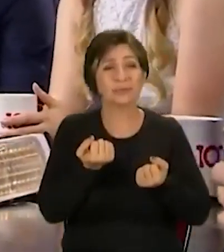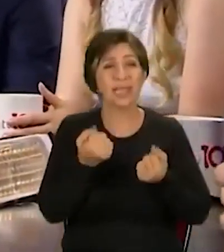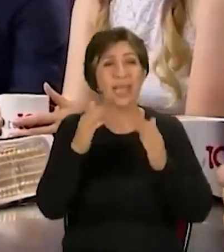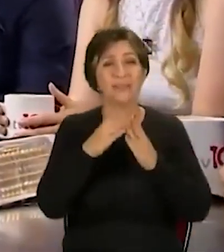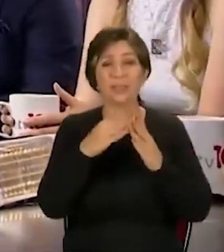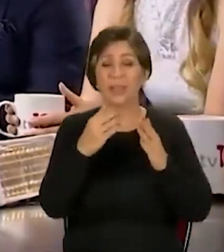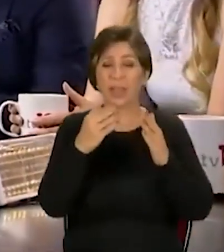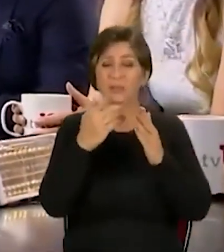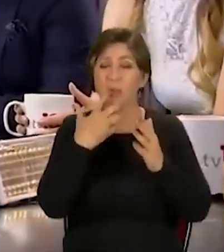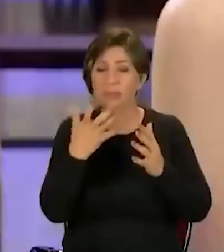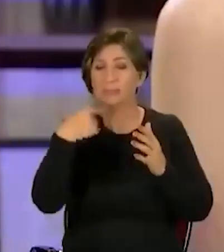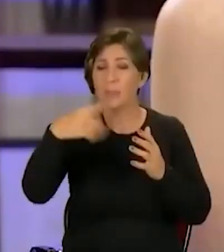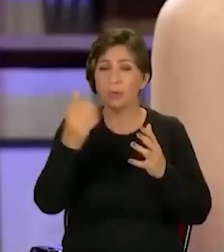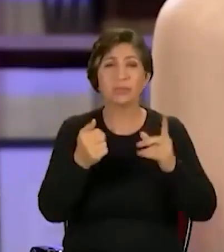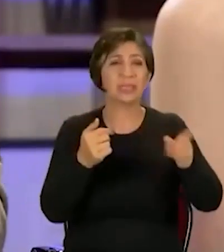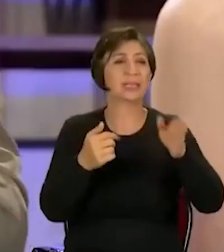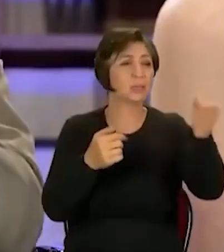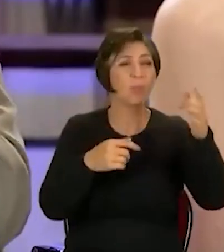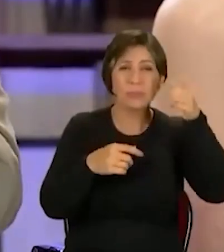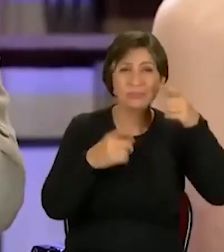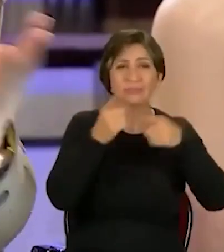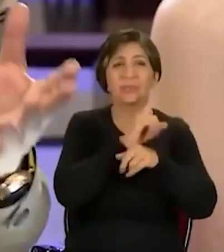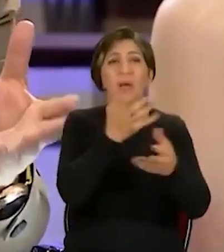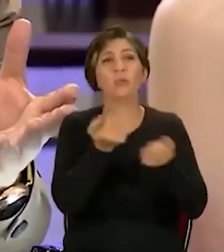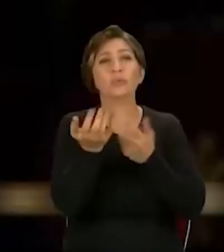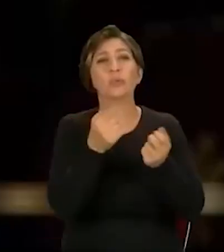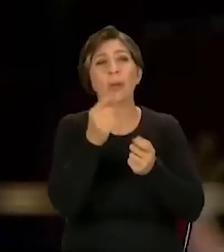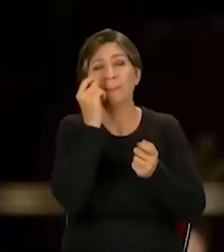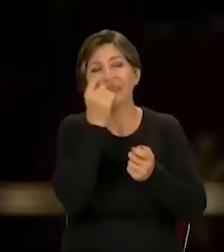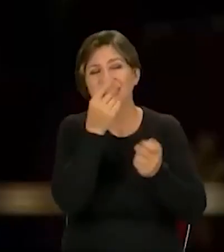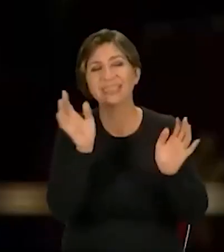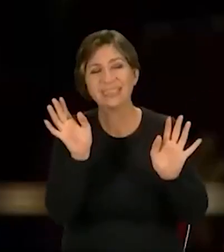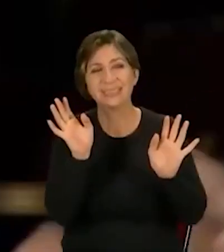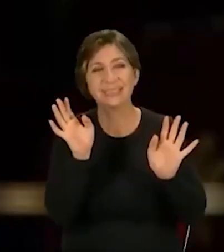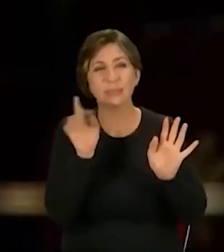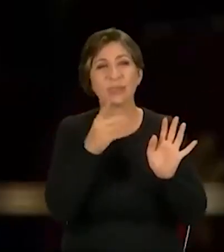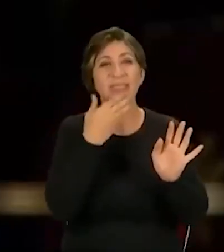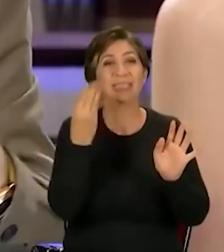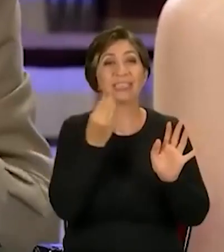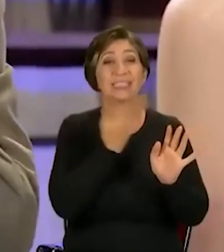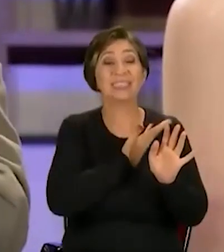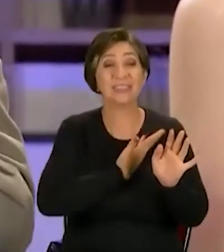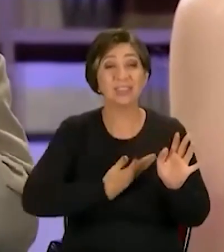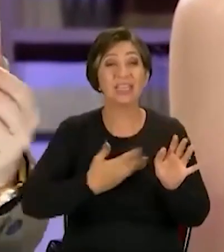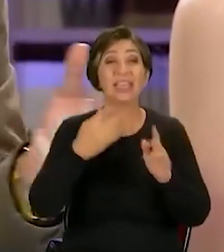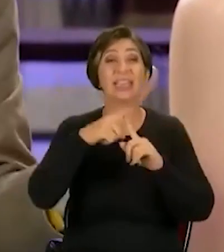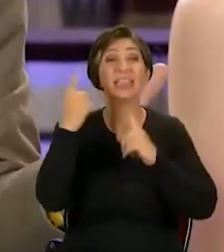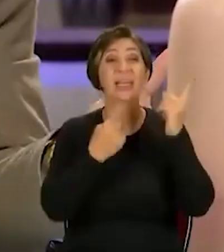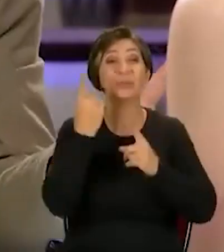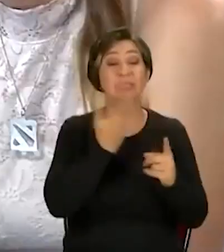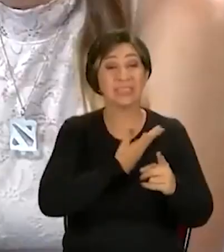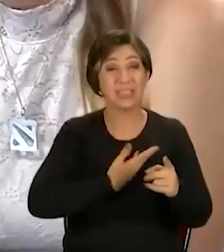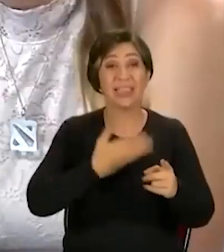evinde domatesi, biberi olduğu için gidip sen de bu aletleri alıyorsun. Yani bu kadar basit. Bu gençlik seviciliği, teknoloji